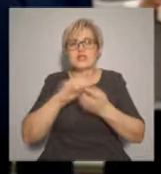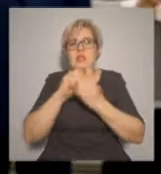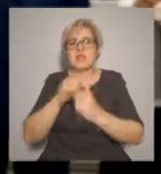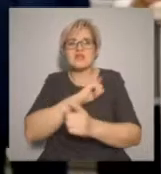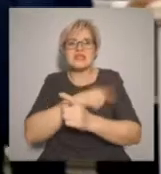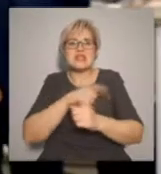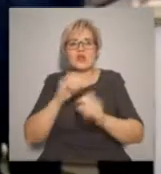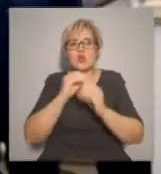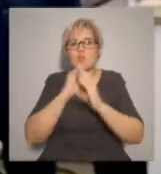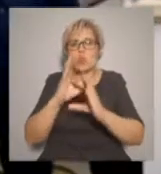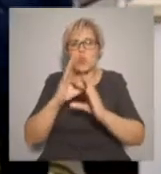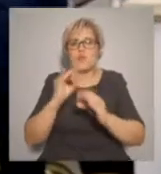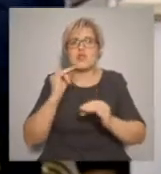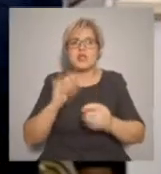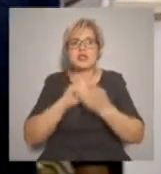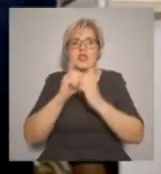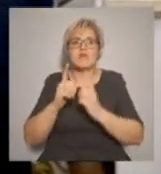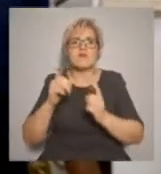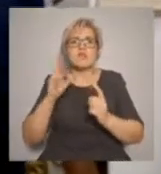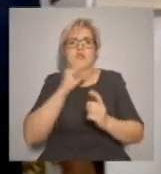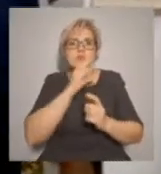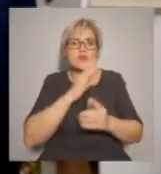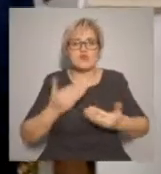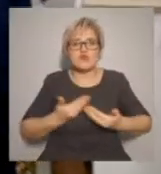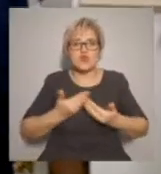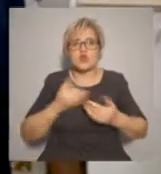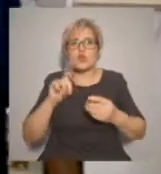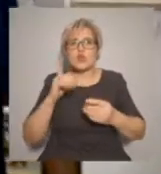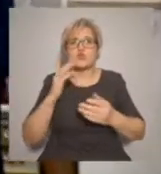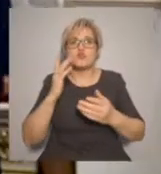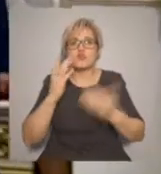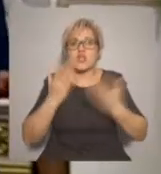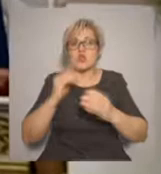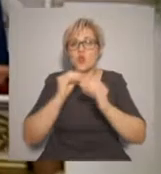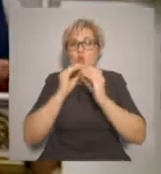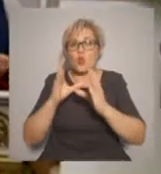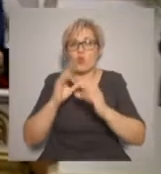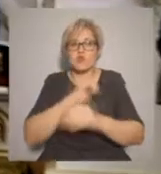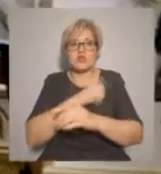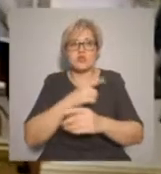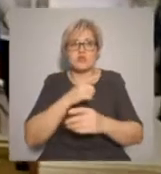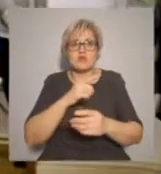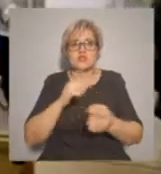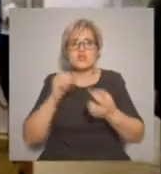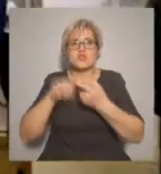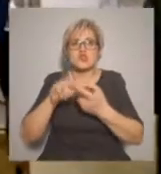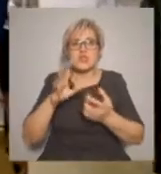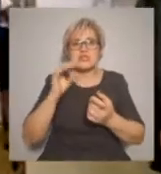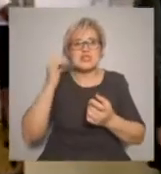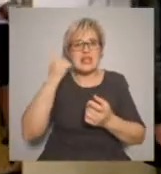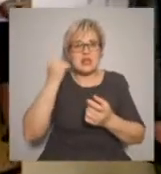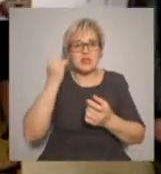людям становиться сильнее духовной и становиться успешнее в